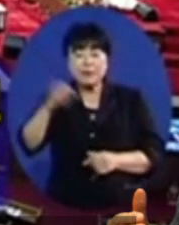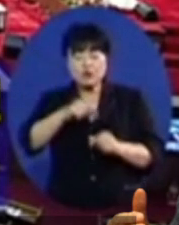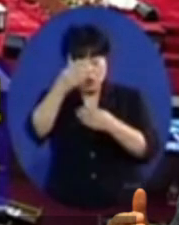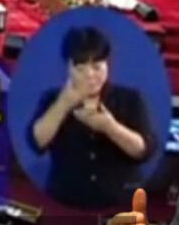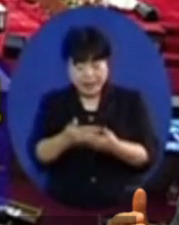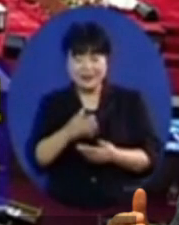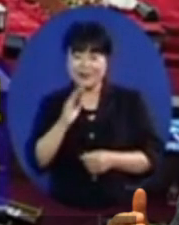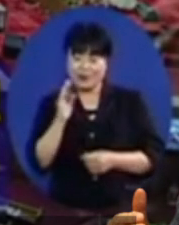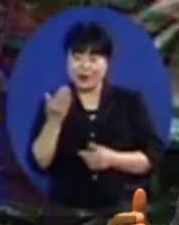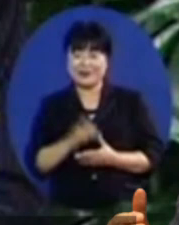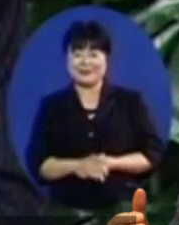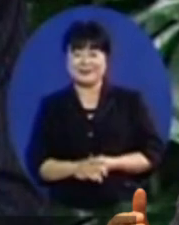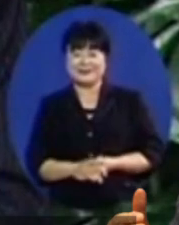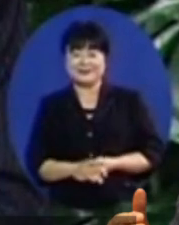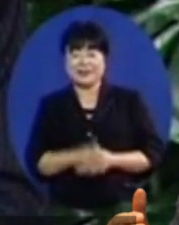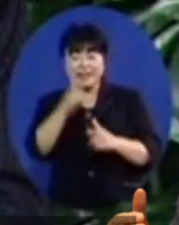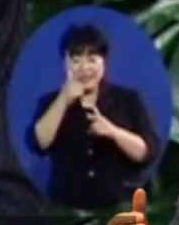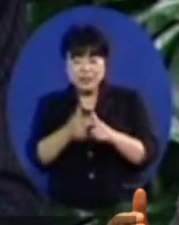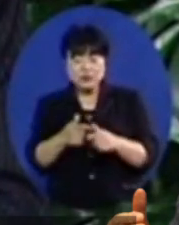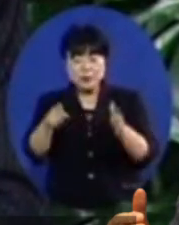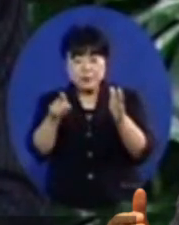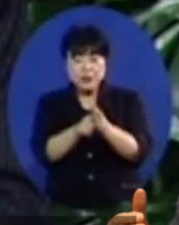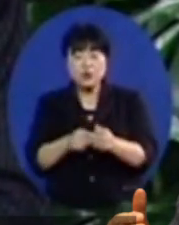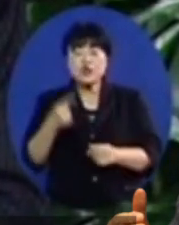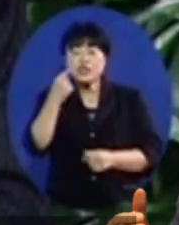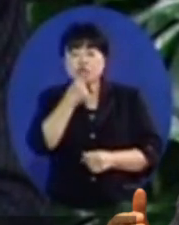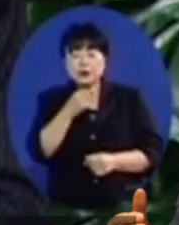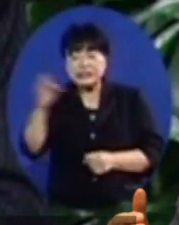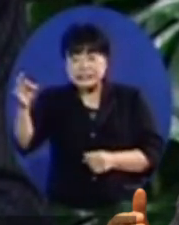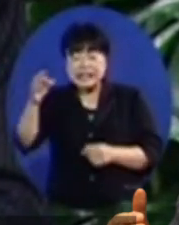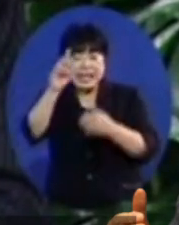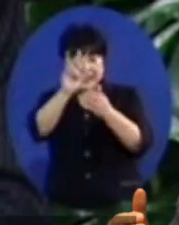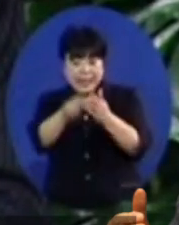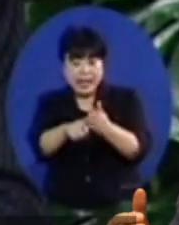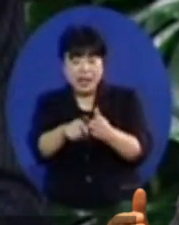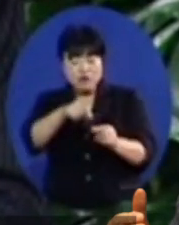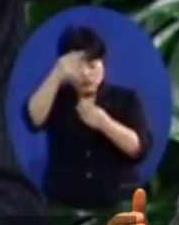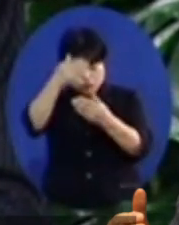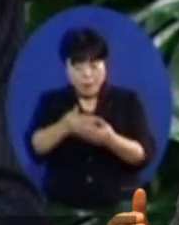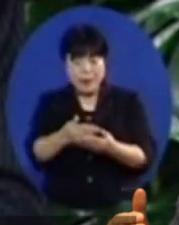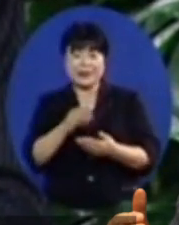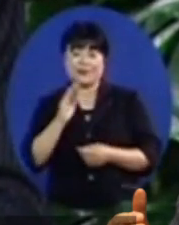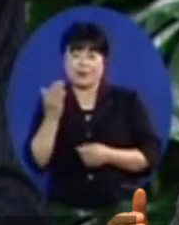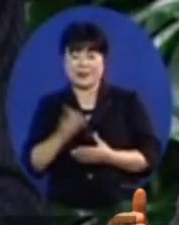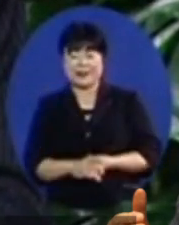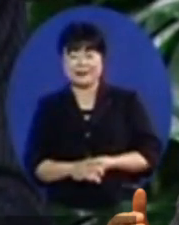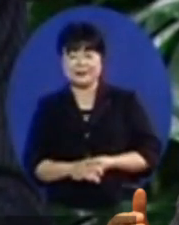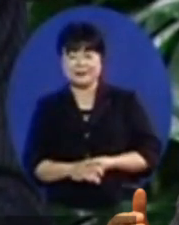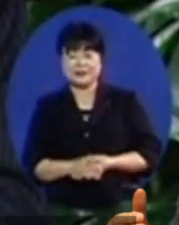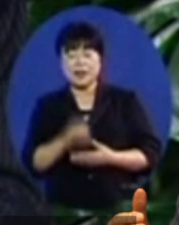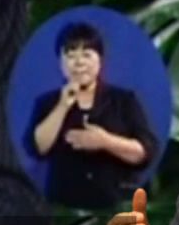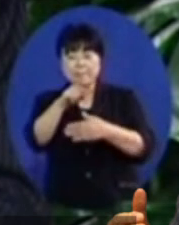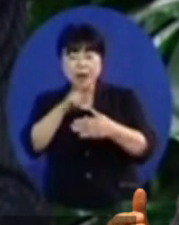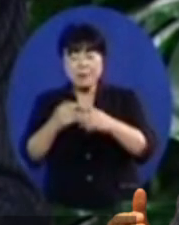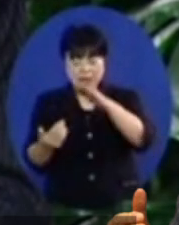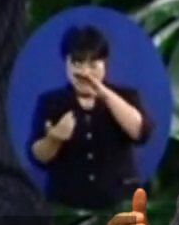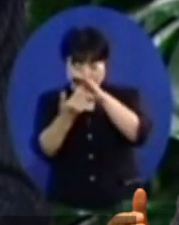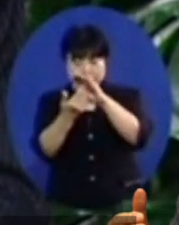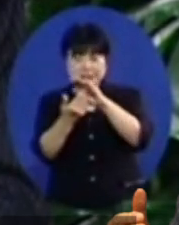이른다. 예수님을 믿고 입으로 시인하면 구원에 이른다. 이미 마음에